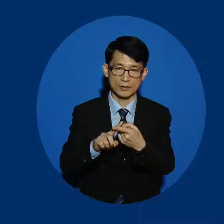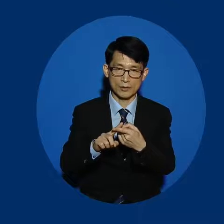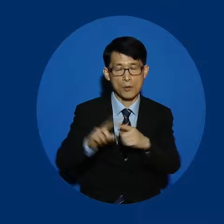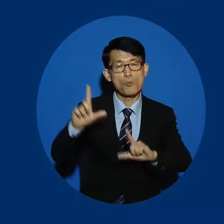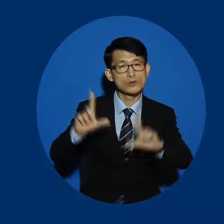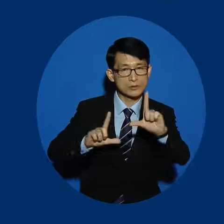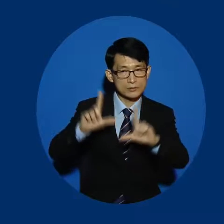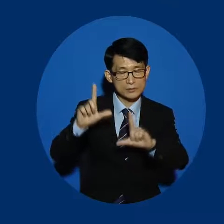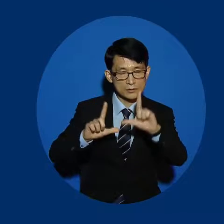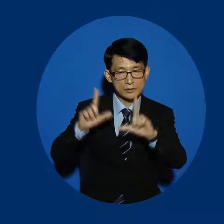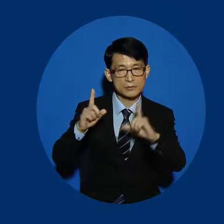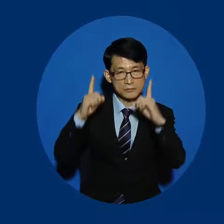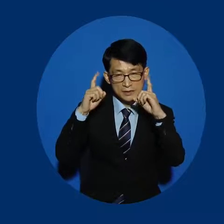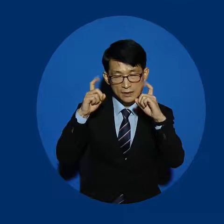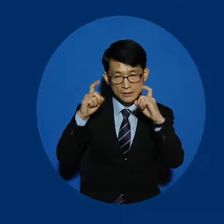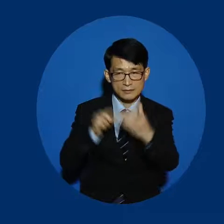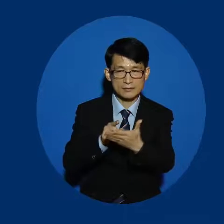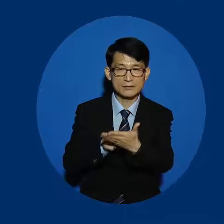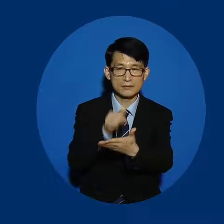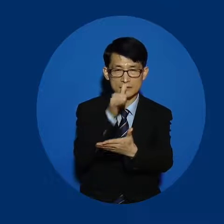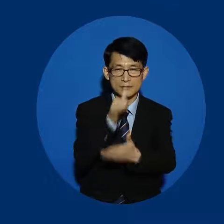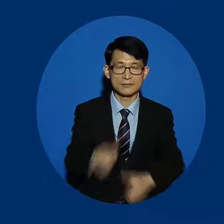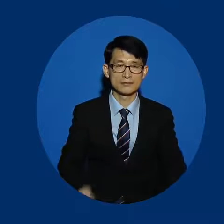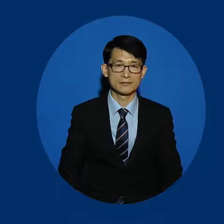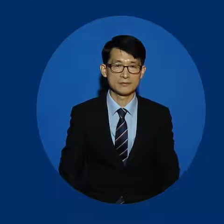첫 화면으로 갖고 왔고요.